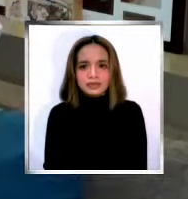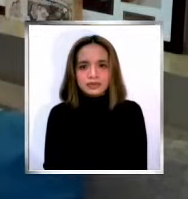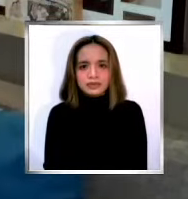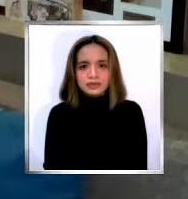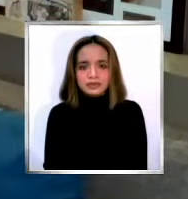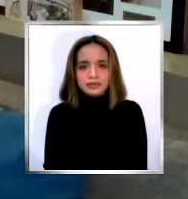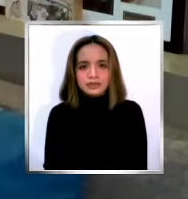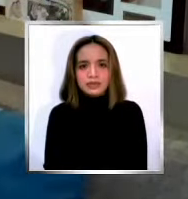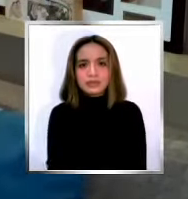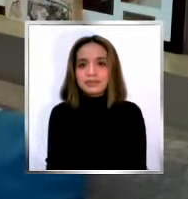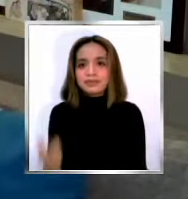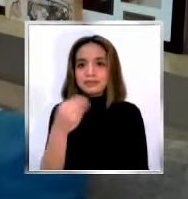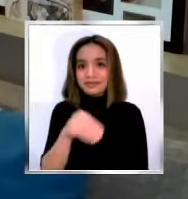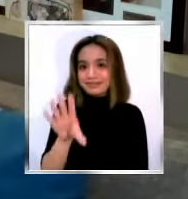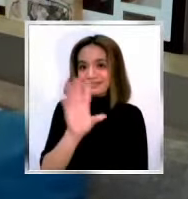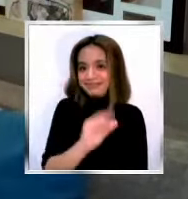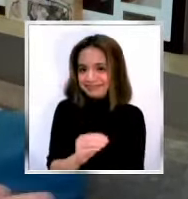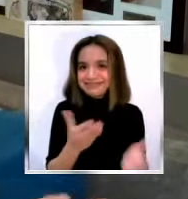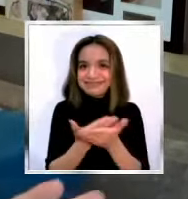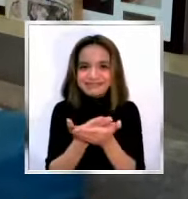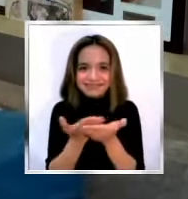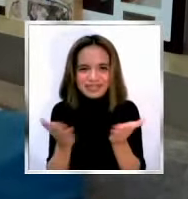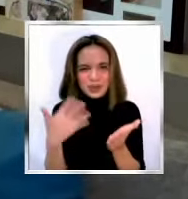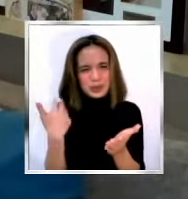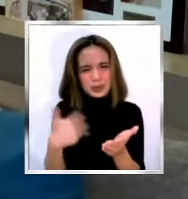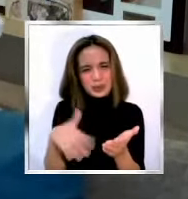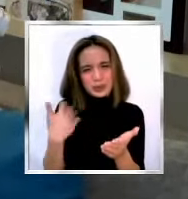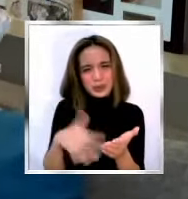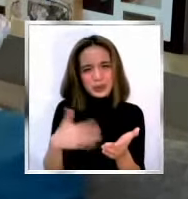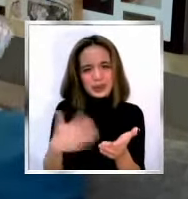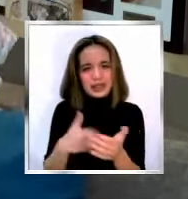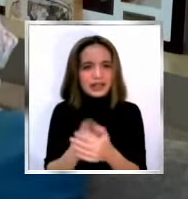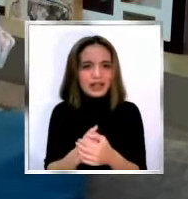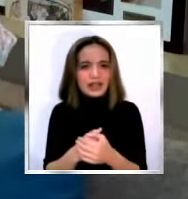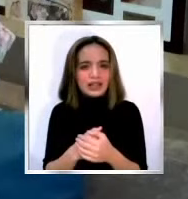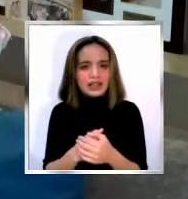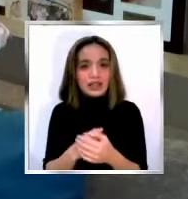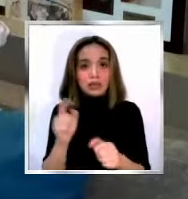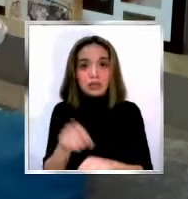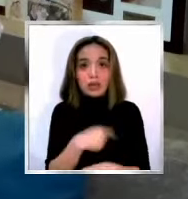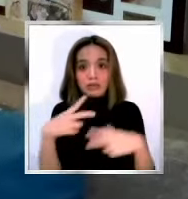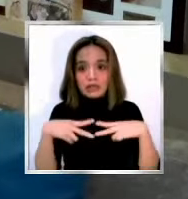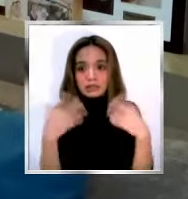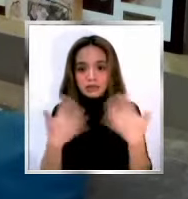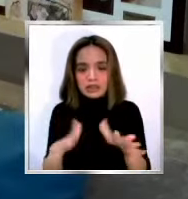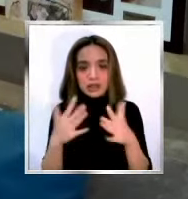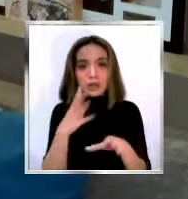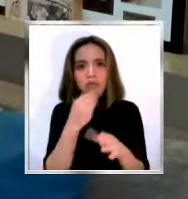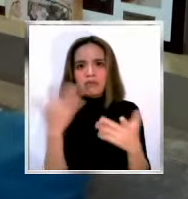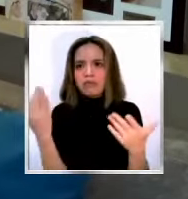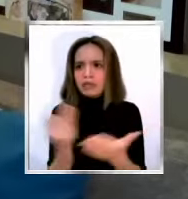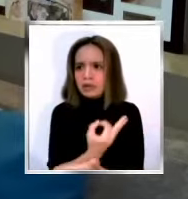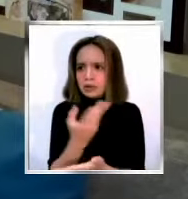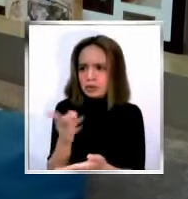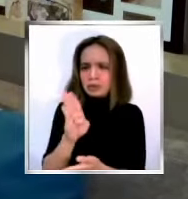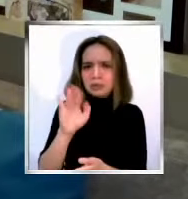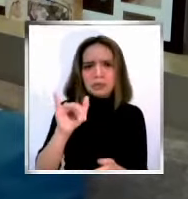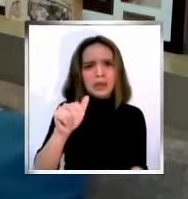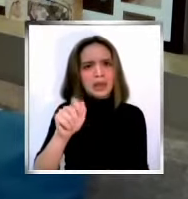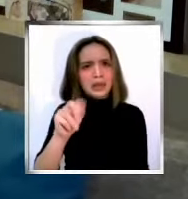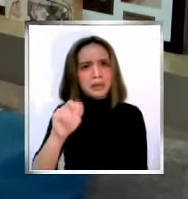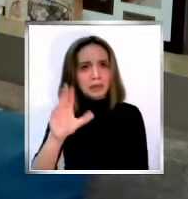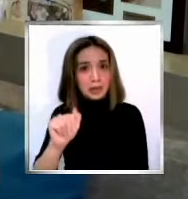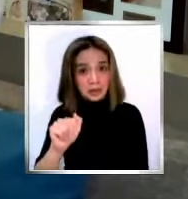Good evening mga kapuso! Fresh na fresh from her week-long vacation, si kapuso actress Bianca Umali mula sa kanyang solo getaway